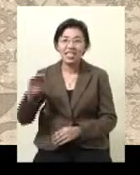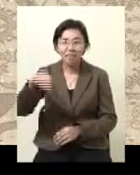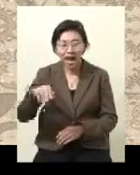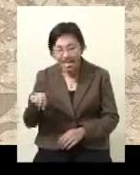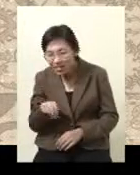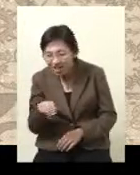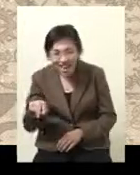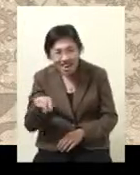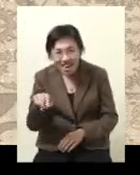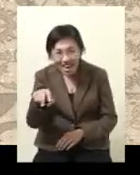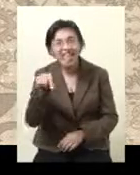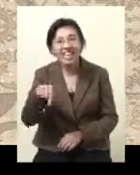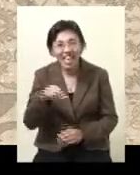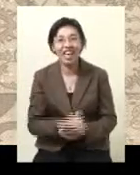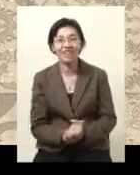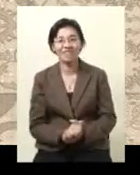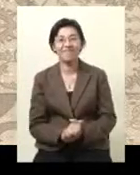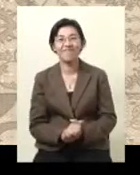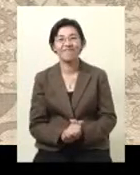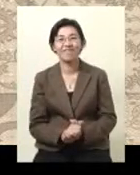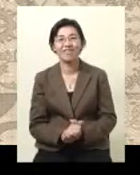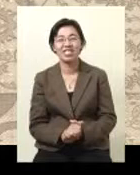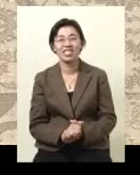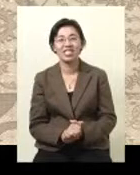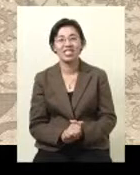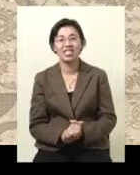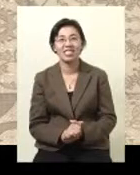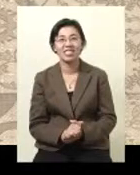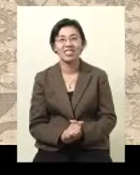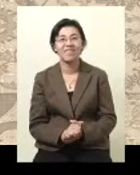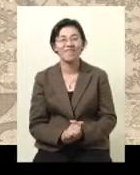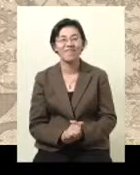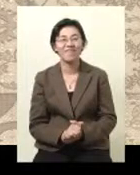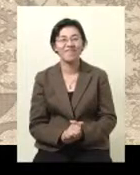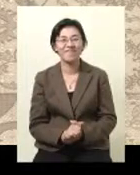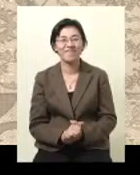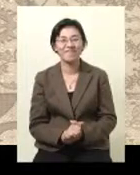ต้องเดินข้ามเราน ี่หนูอยู่ในสถานการณ์จริงเลย